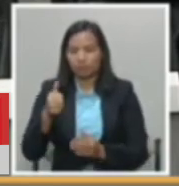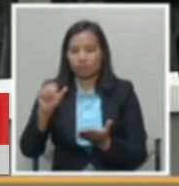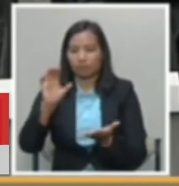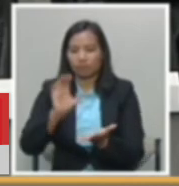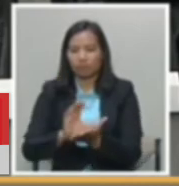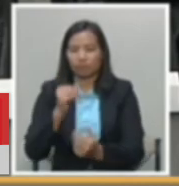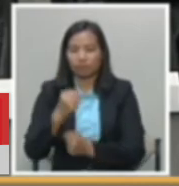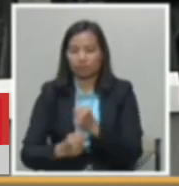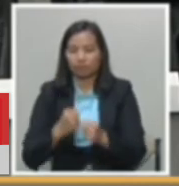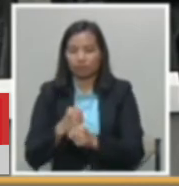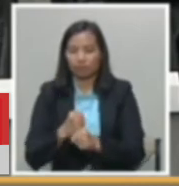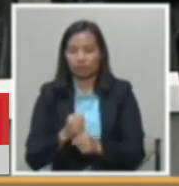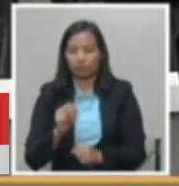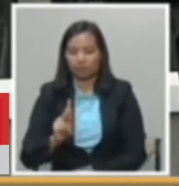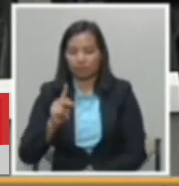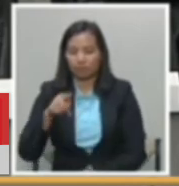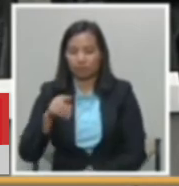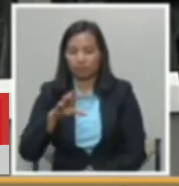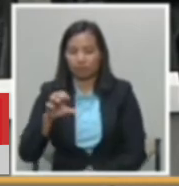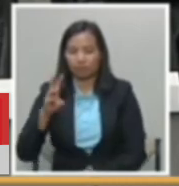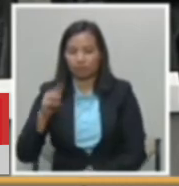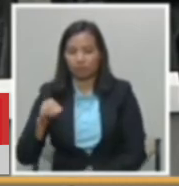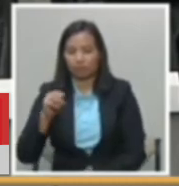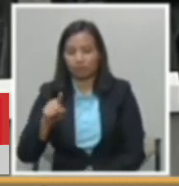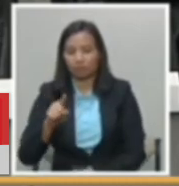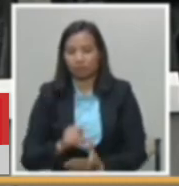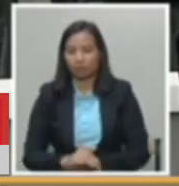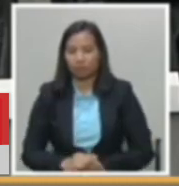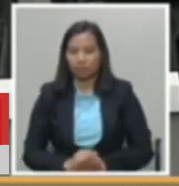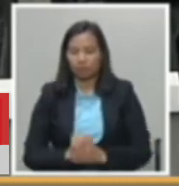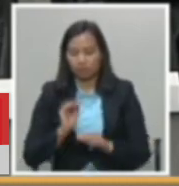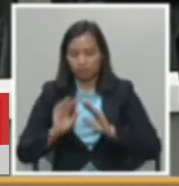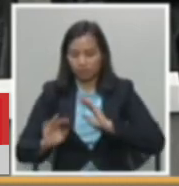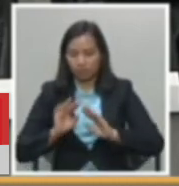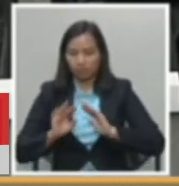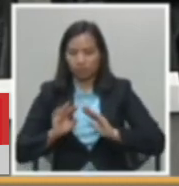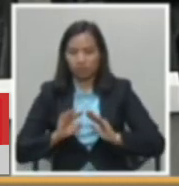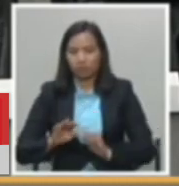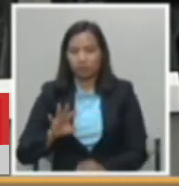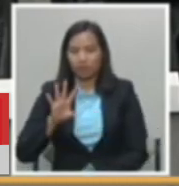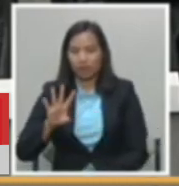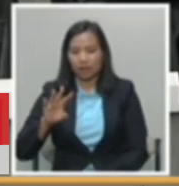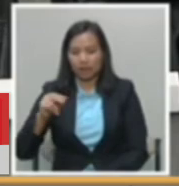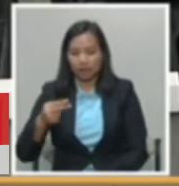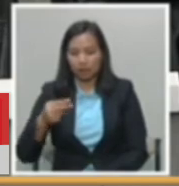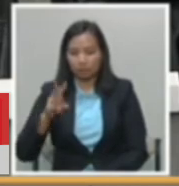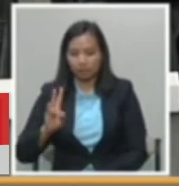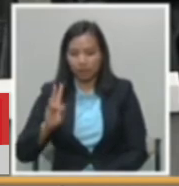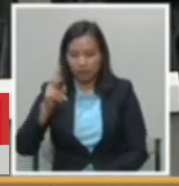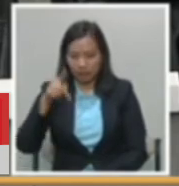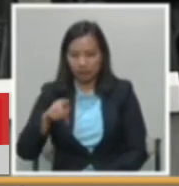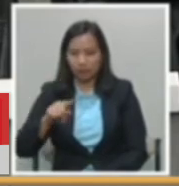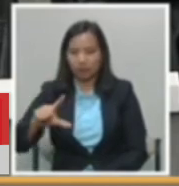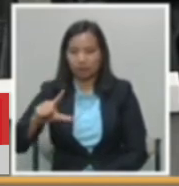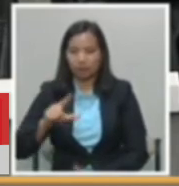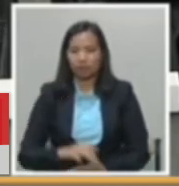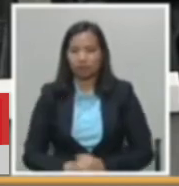ในปี2561เนี่ยประมาณ 47,000 ล้านใน